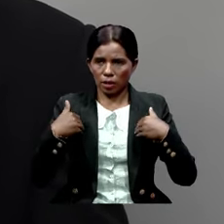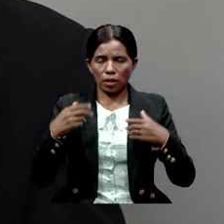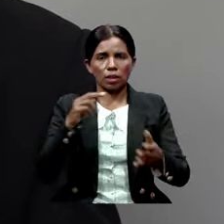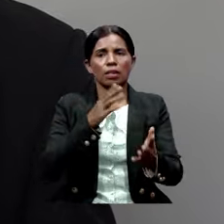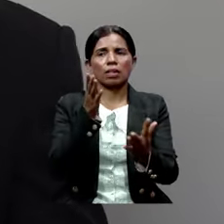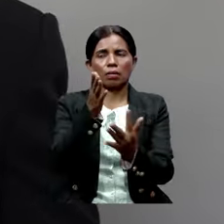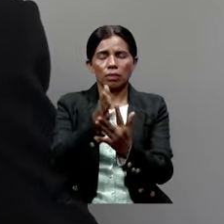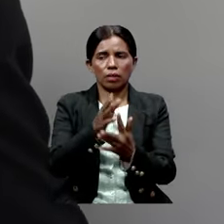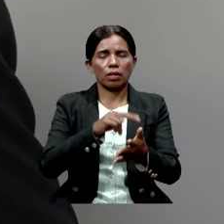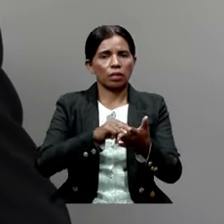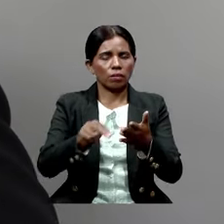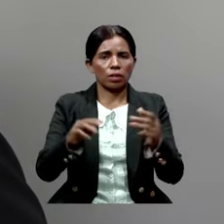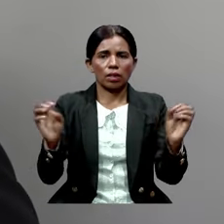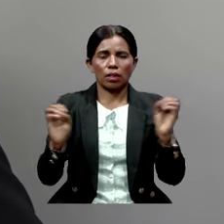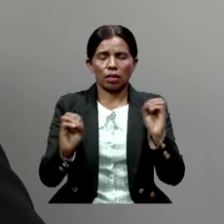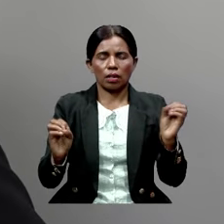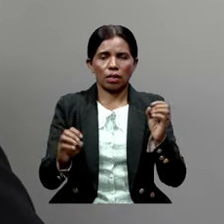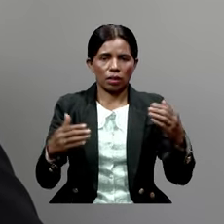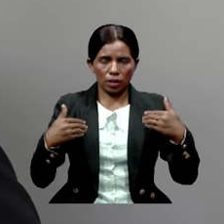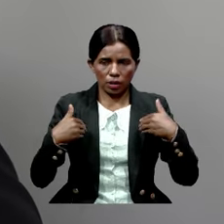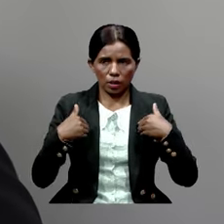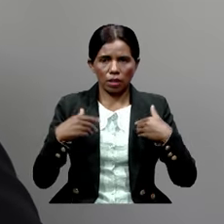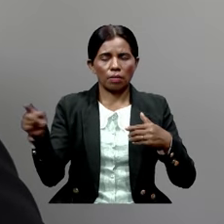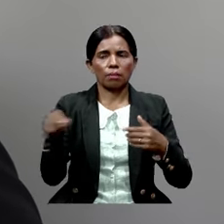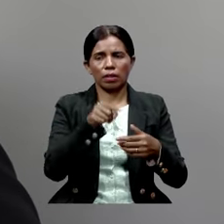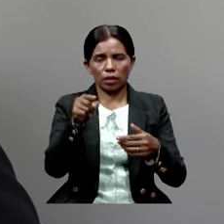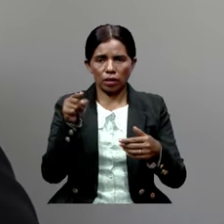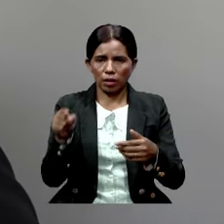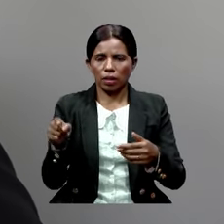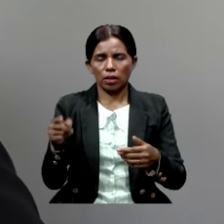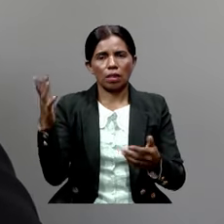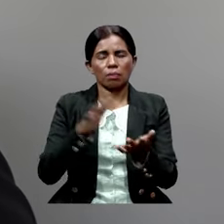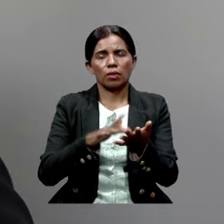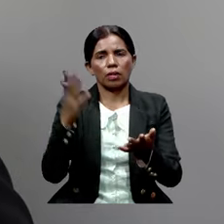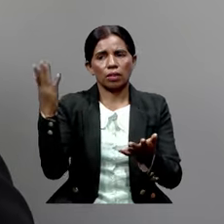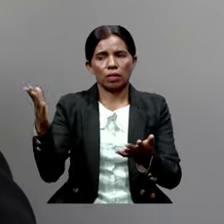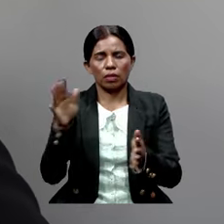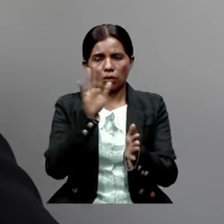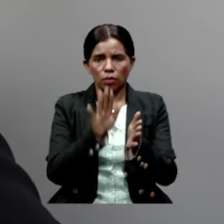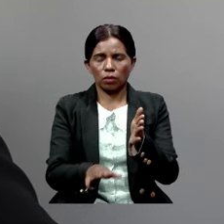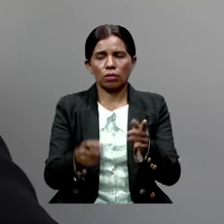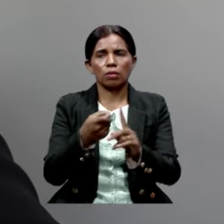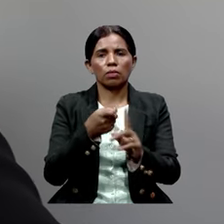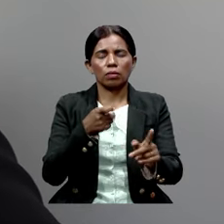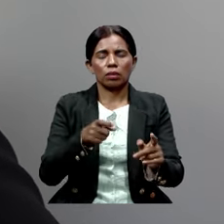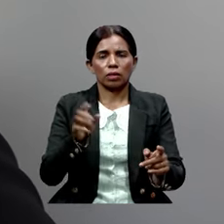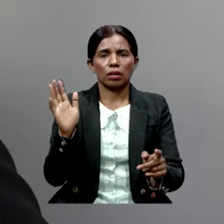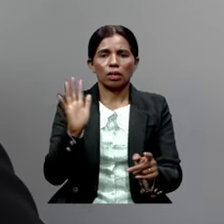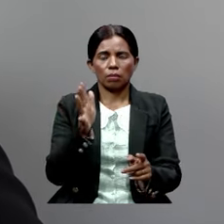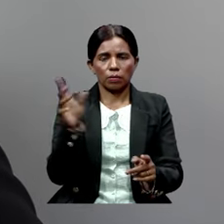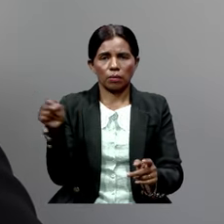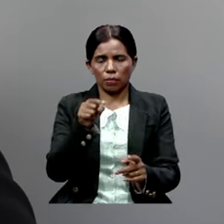ida la saudável. Katak persentase ihar mazena e moruk nene minus hosi 50%.